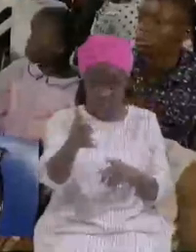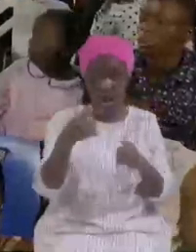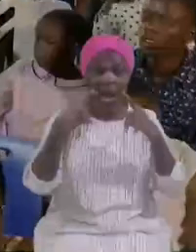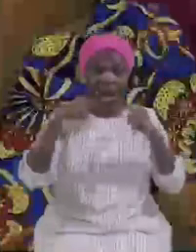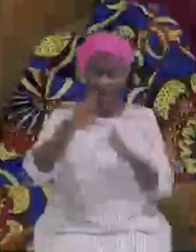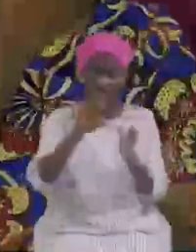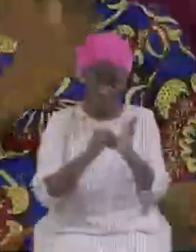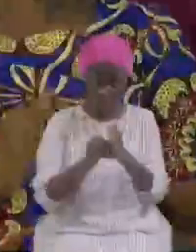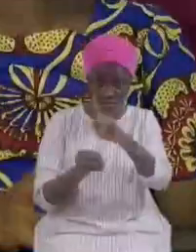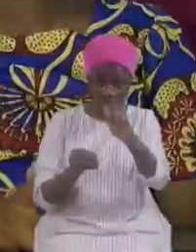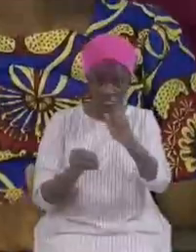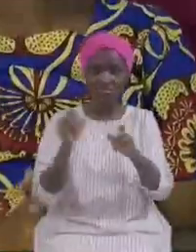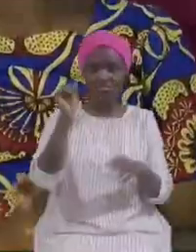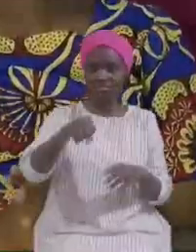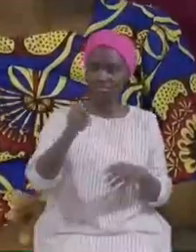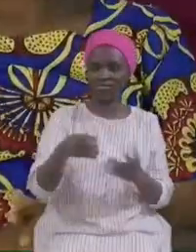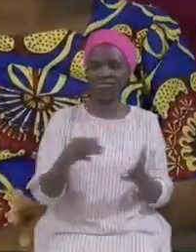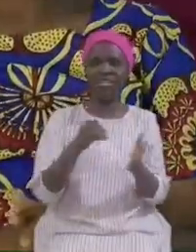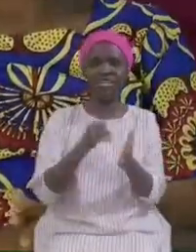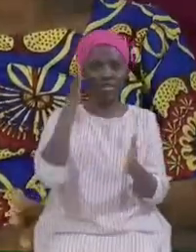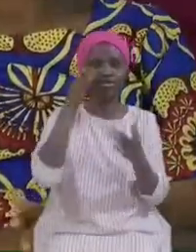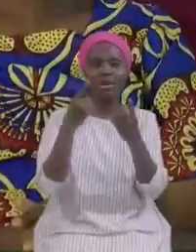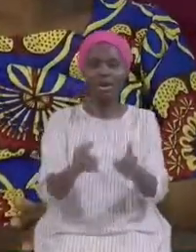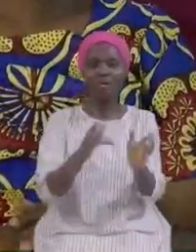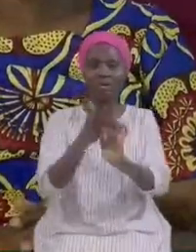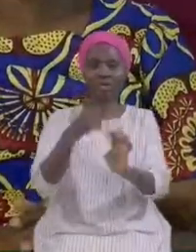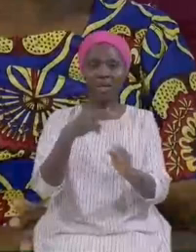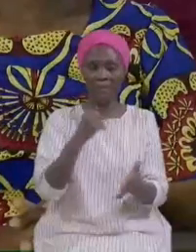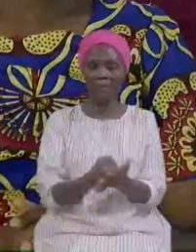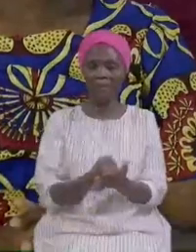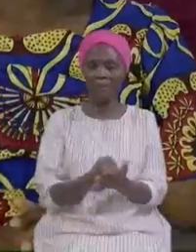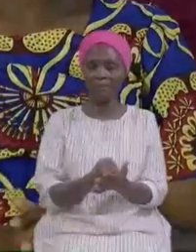tu annonces pour toi déjà? Ça va arriver.